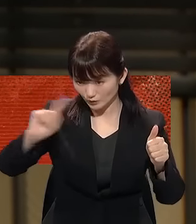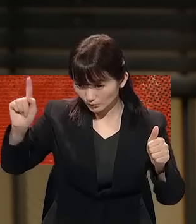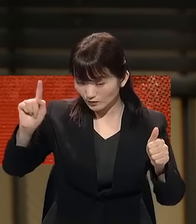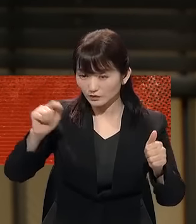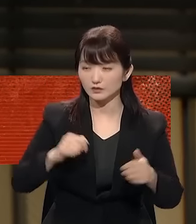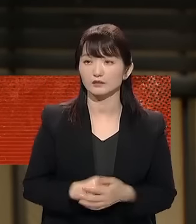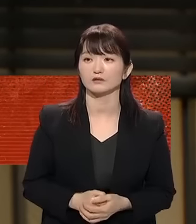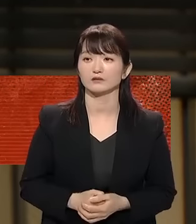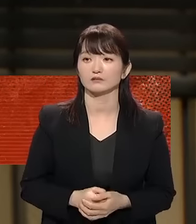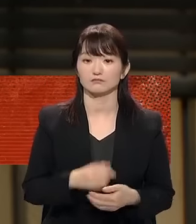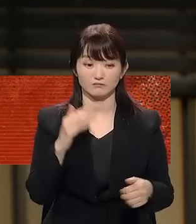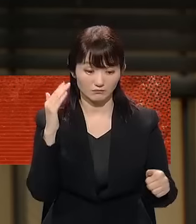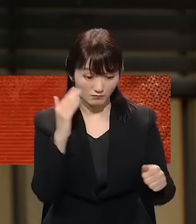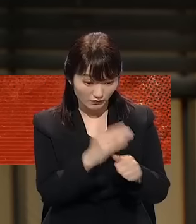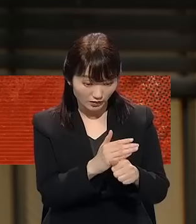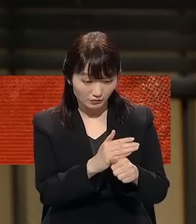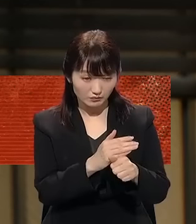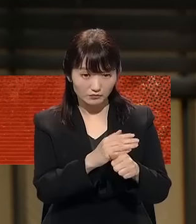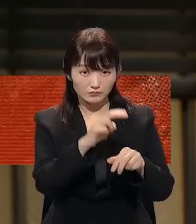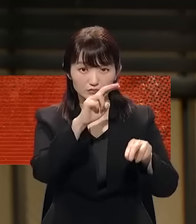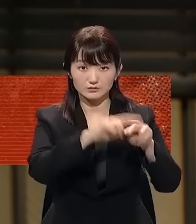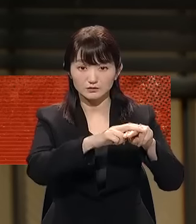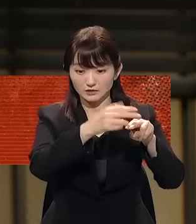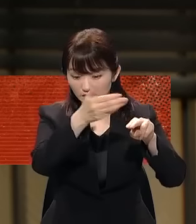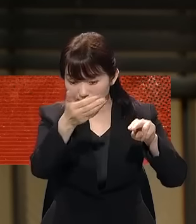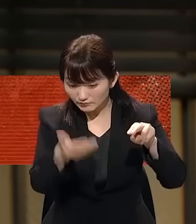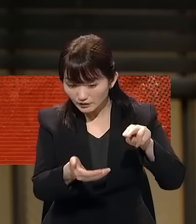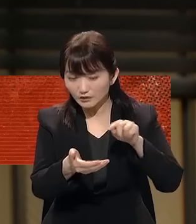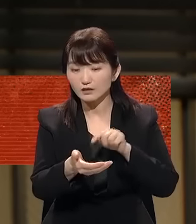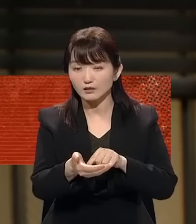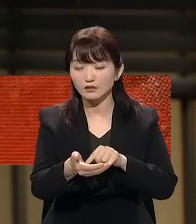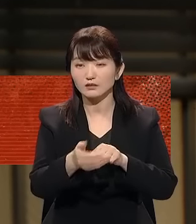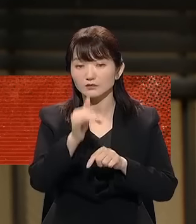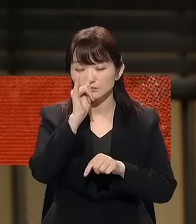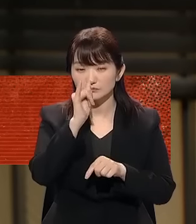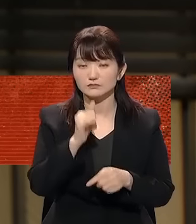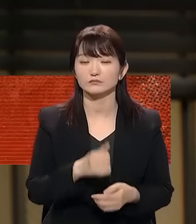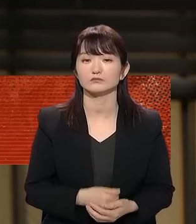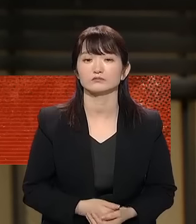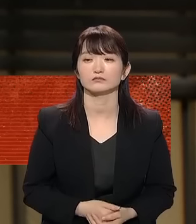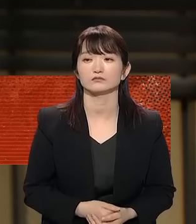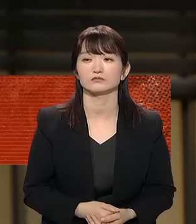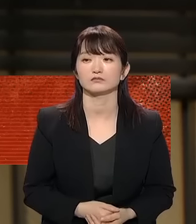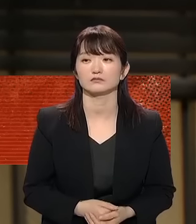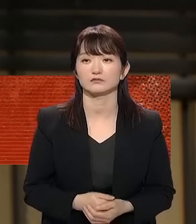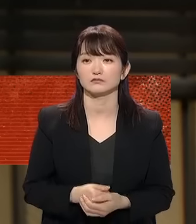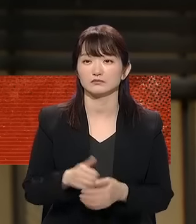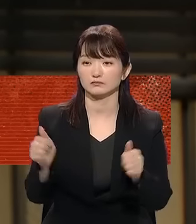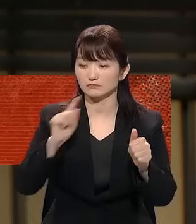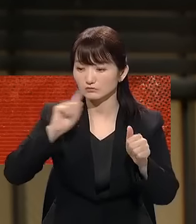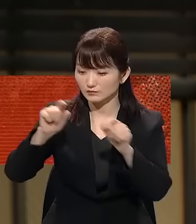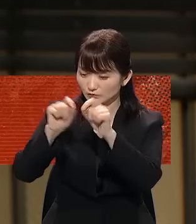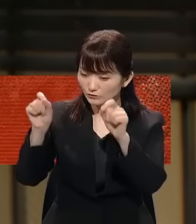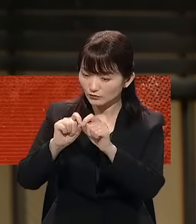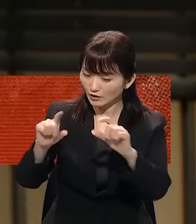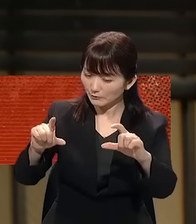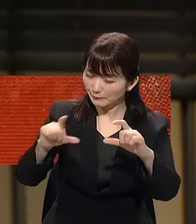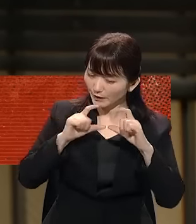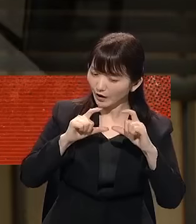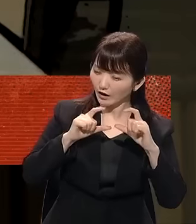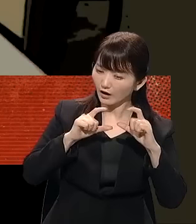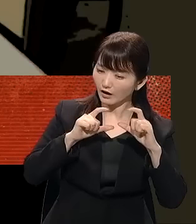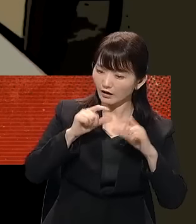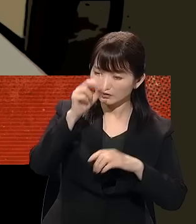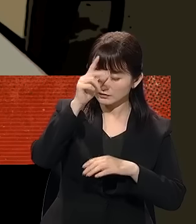그러면 해임이나 뭐 강등이나 이런 어떤 중한 징계로 가는 거하고 맞닿 있는데 기소해 했는데 이걸 한다는 거는